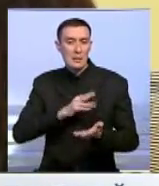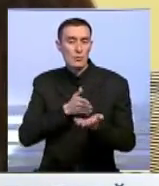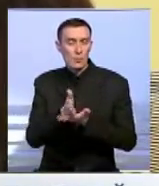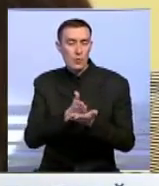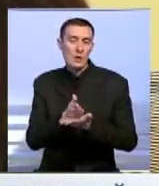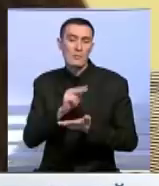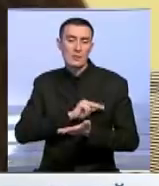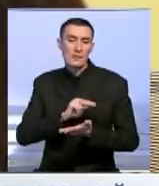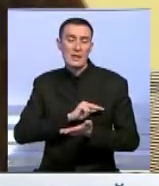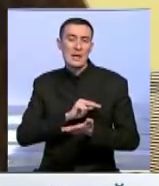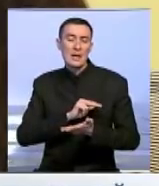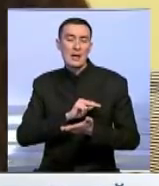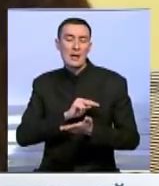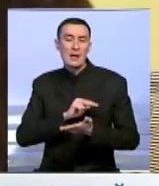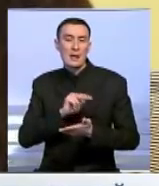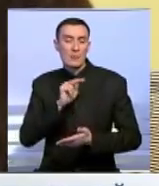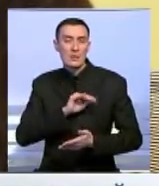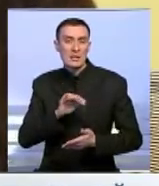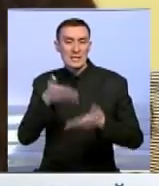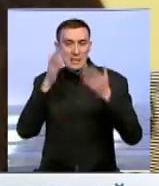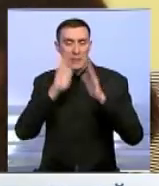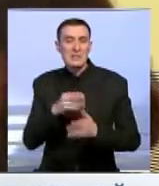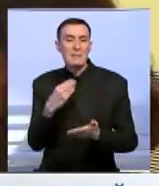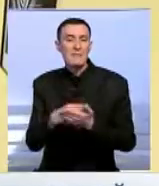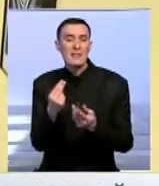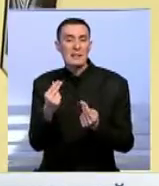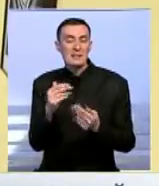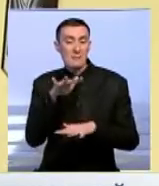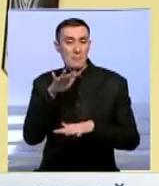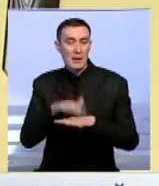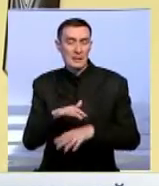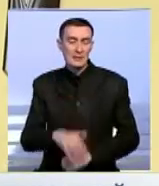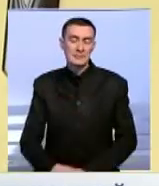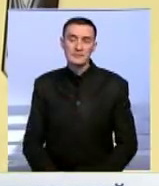над процессами синдикации и исламским финансированием.